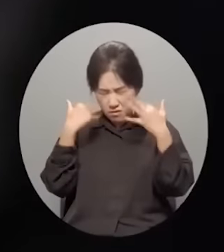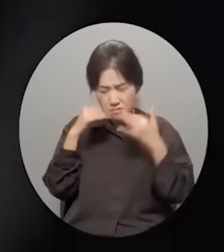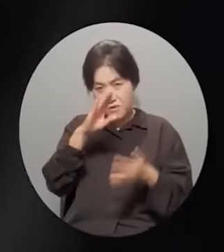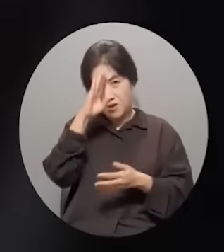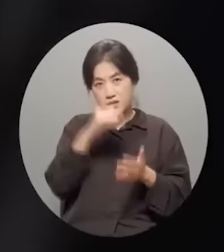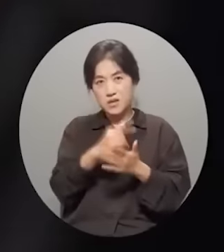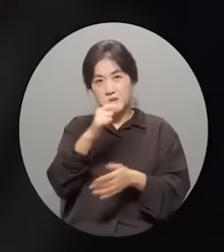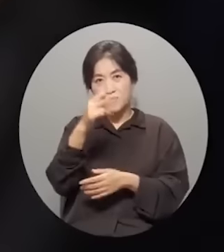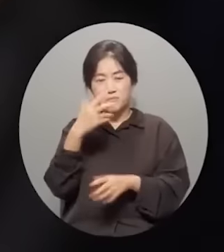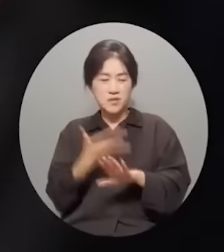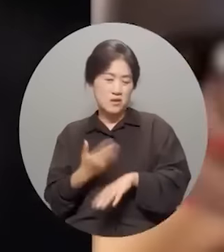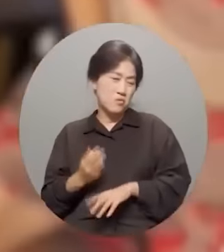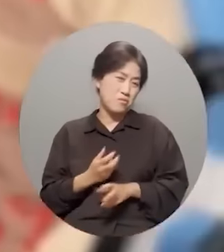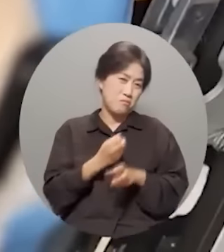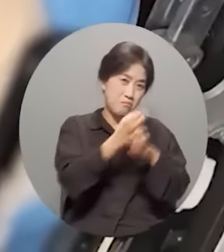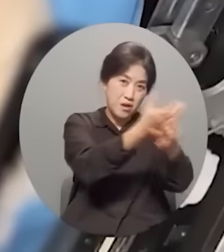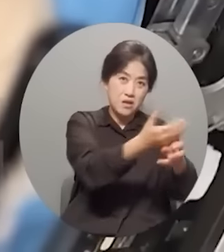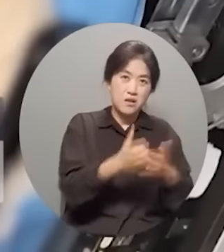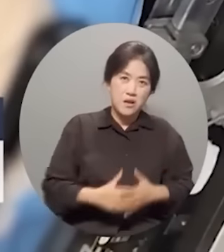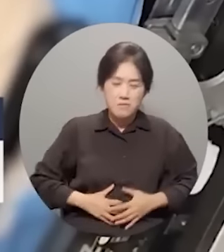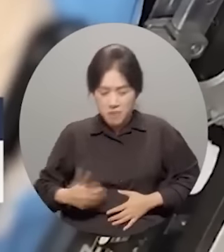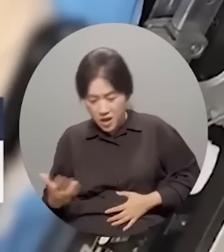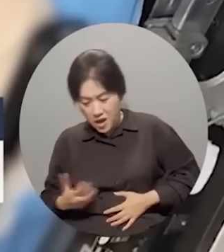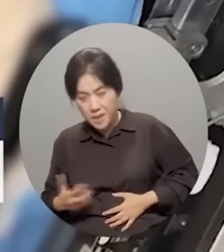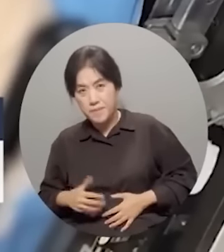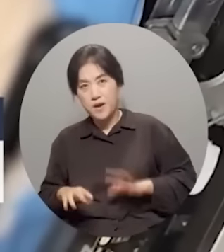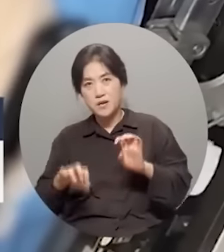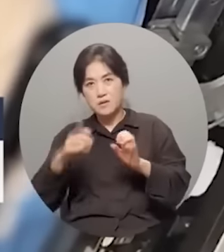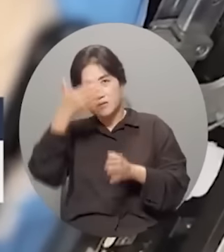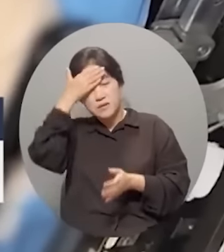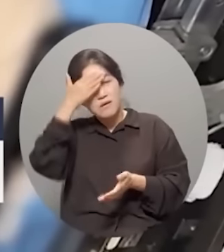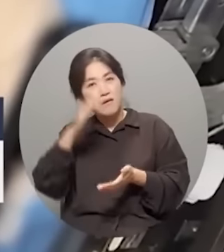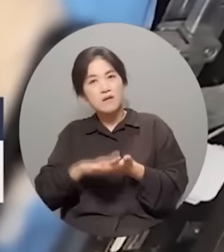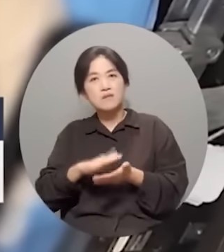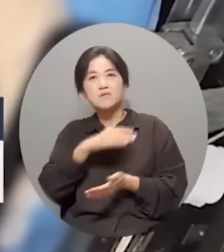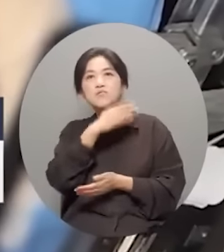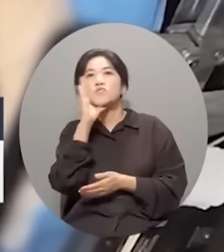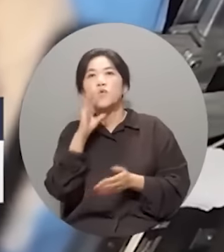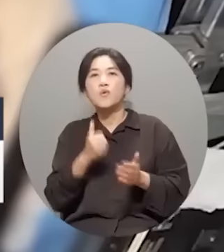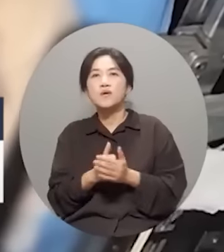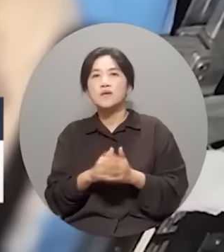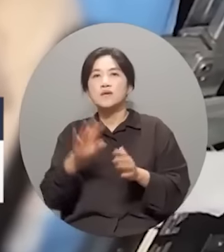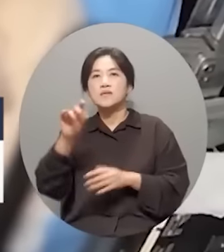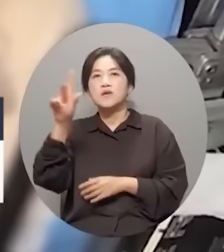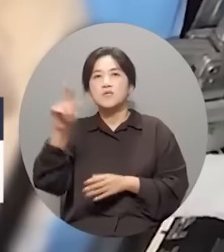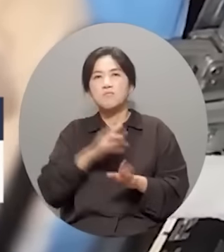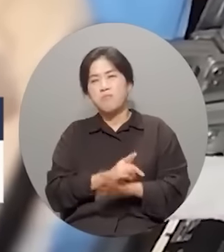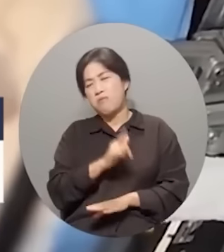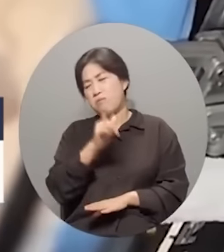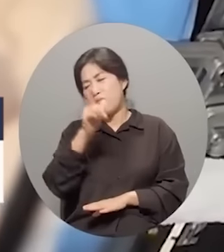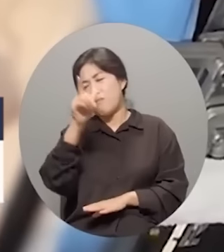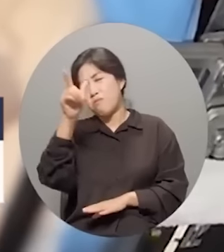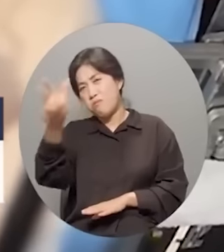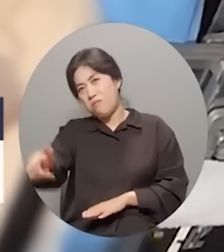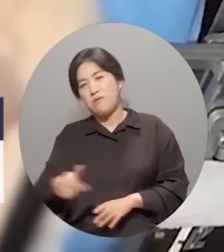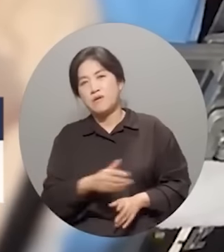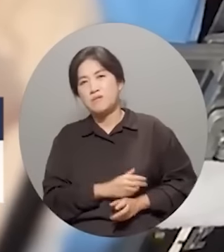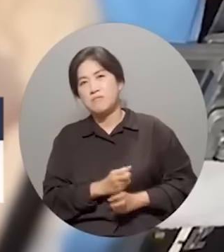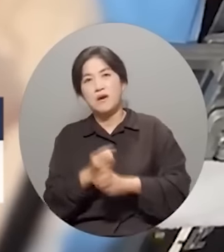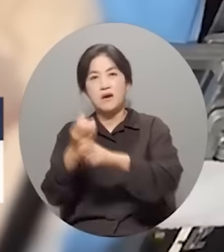거리의 타지역으로 심한 복통과 40도 고열에 시달리던 노인은 45km 떨어진 병원으로